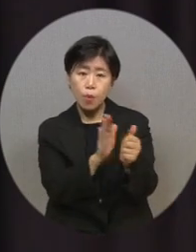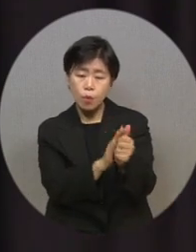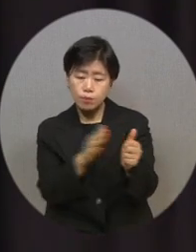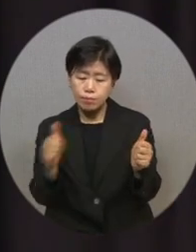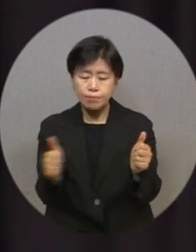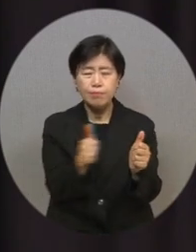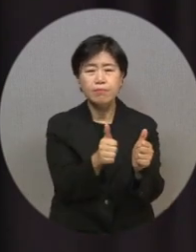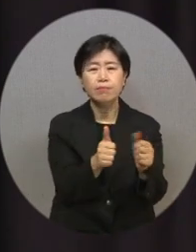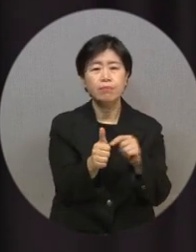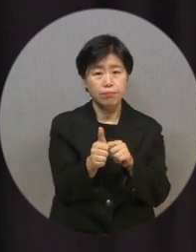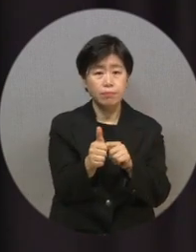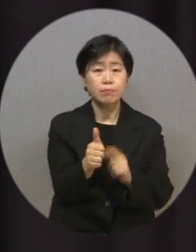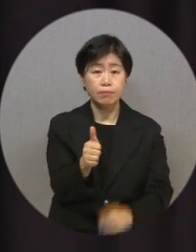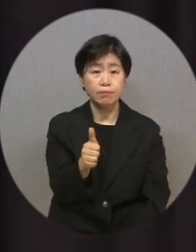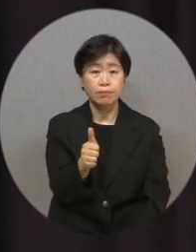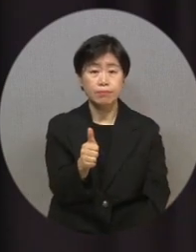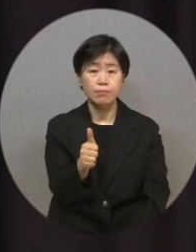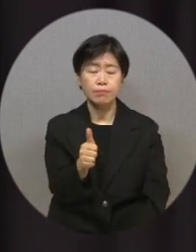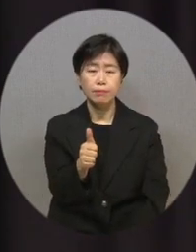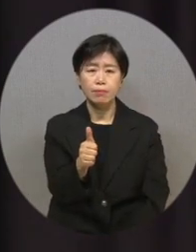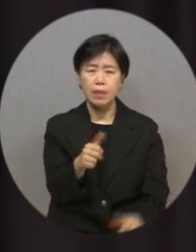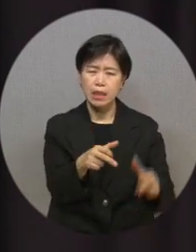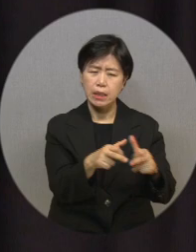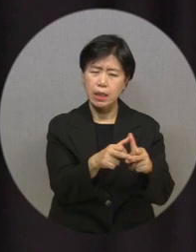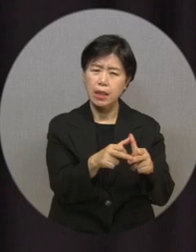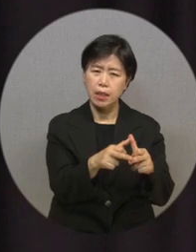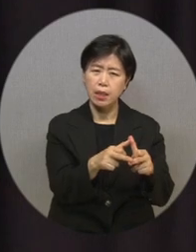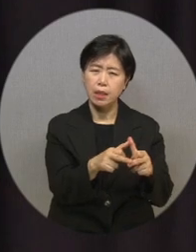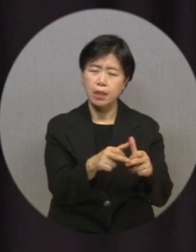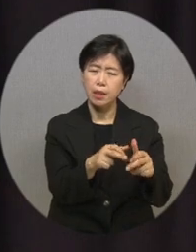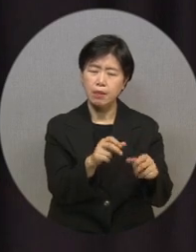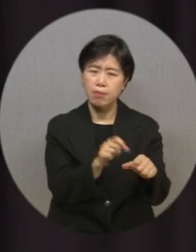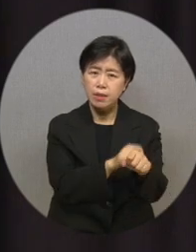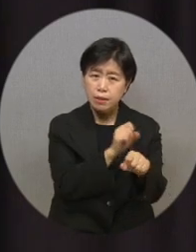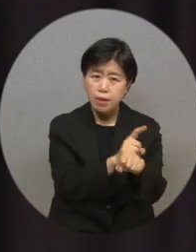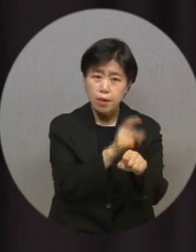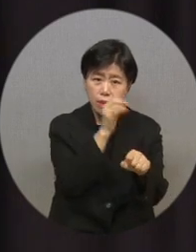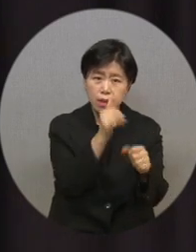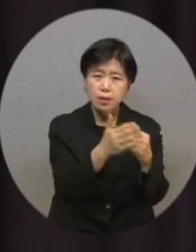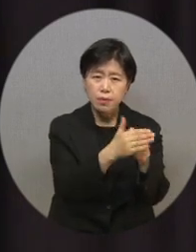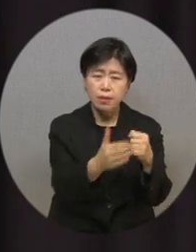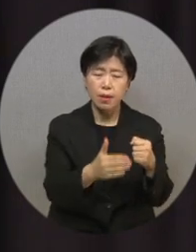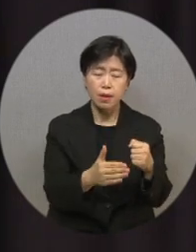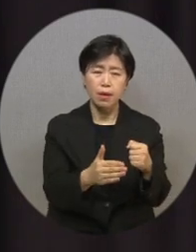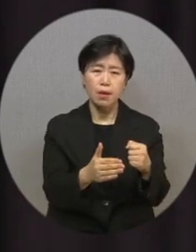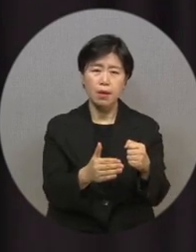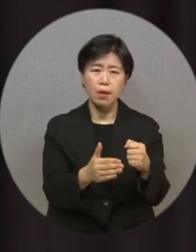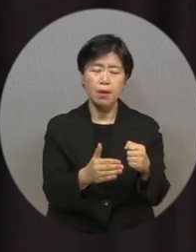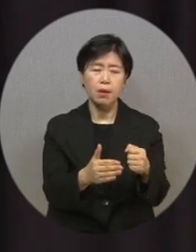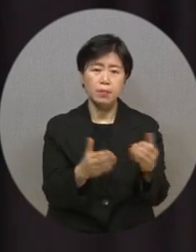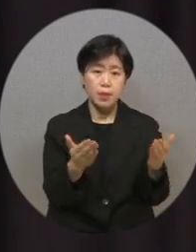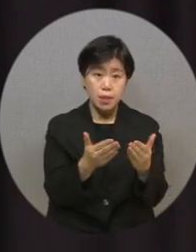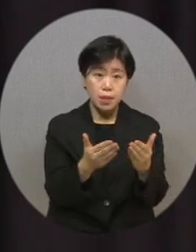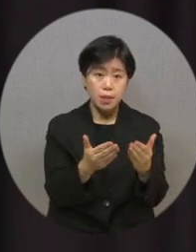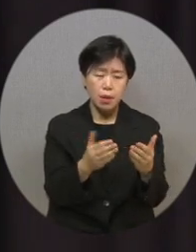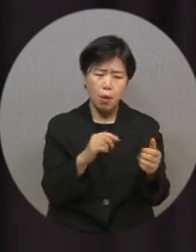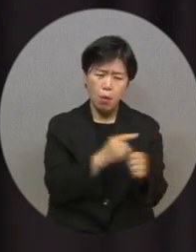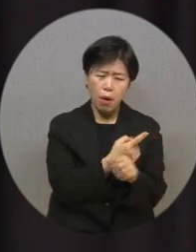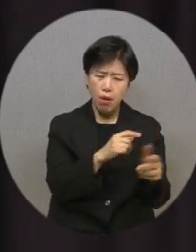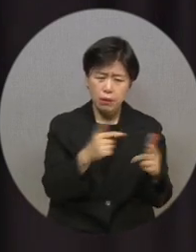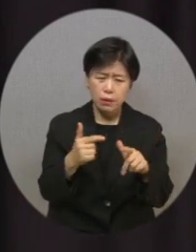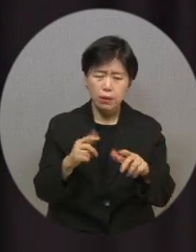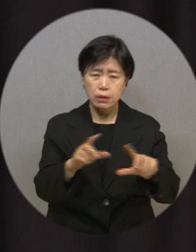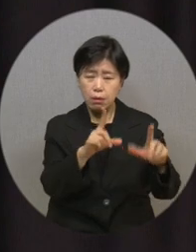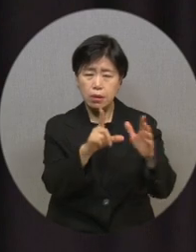장애인 분들이 중증으로 인해서 장애 특성으로 인해서 본인이 어 핵심 업무 외에 부수적인 업무를 좀 잘 못 할